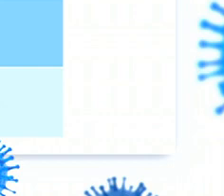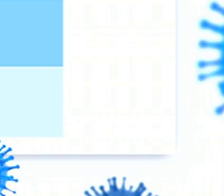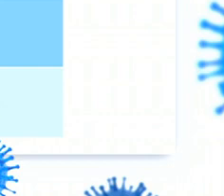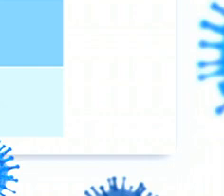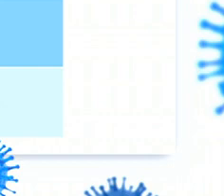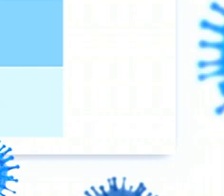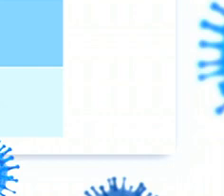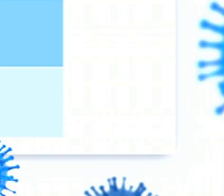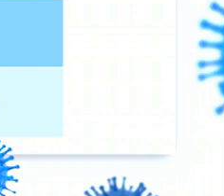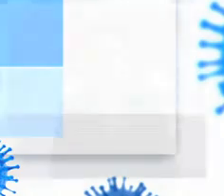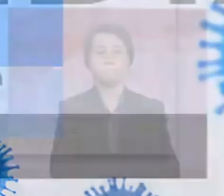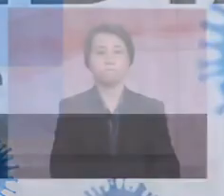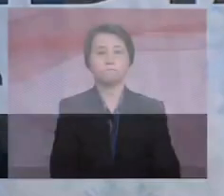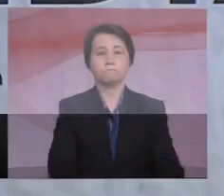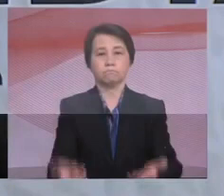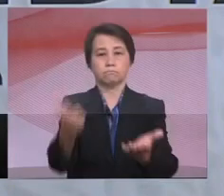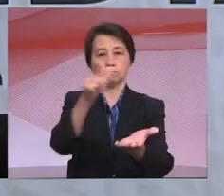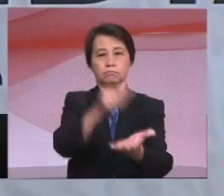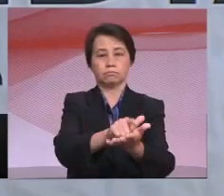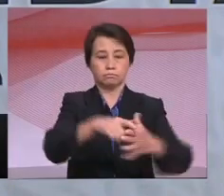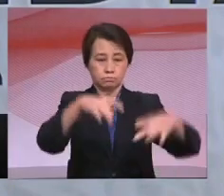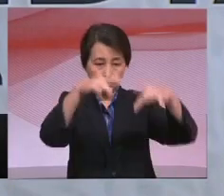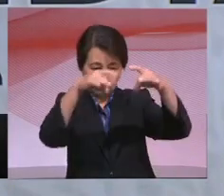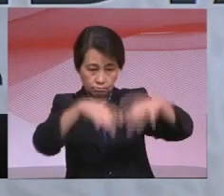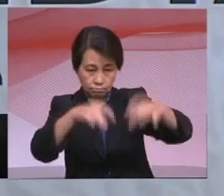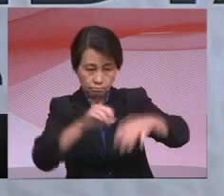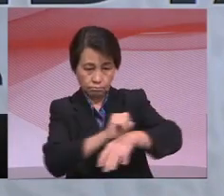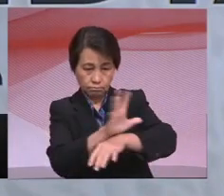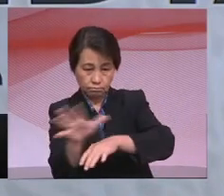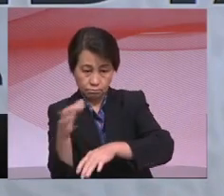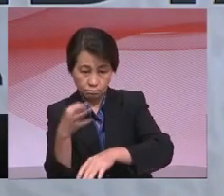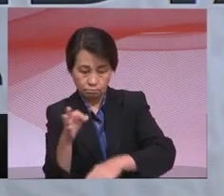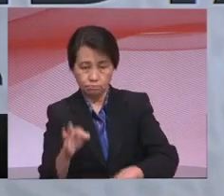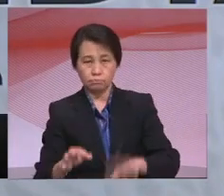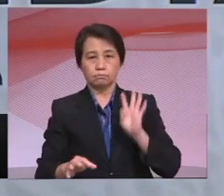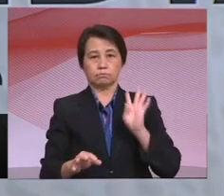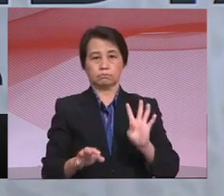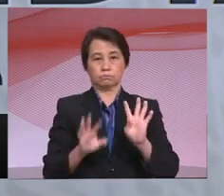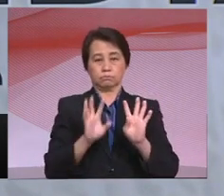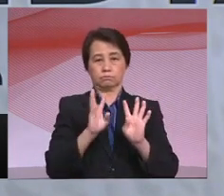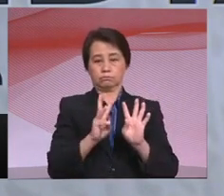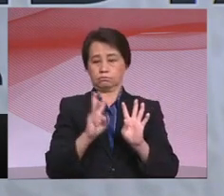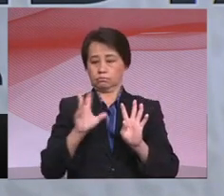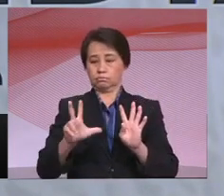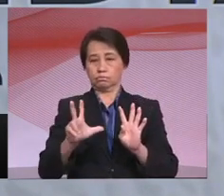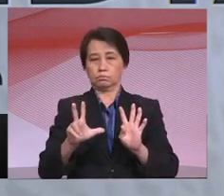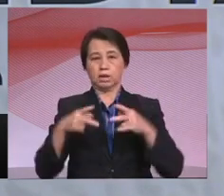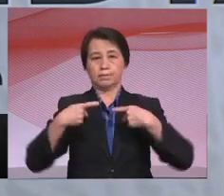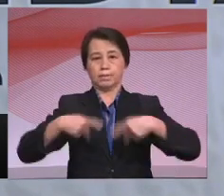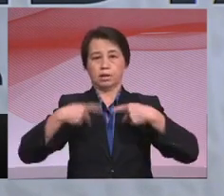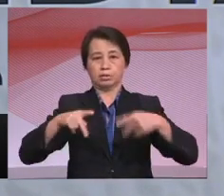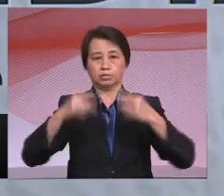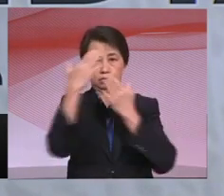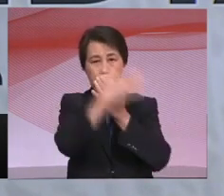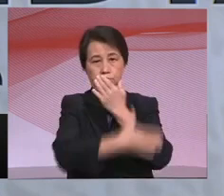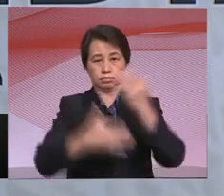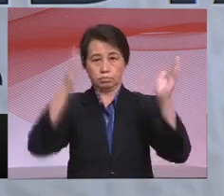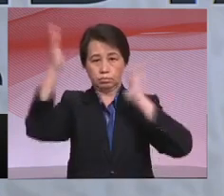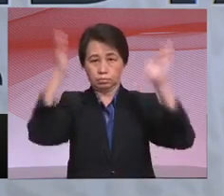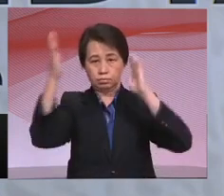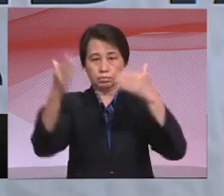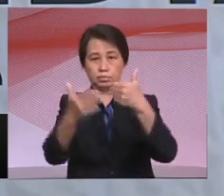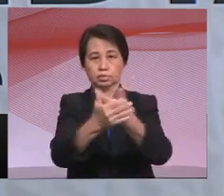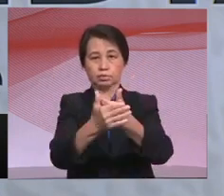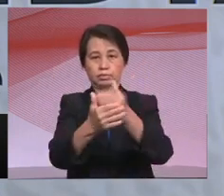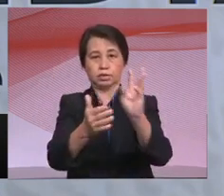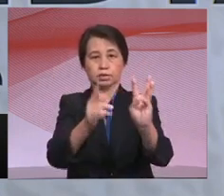86.6%. Seterusnya, laporan saringan COVID-19 di 463 pasar di seluruh negara sehingga